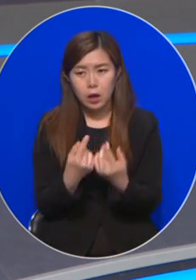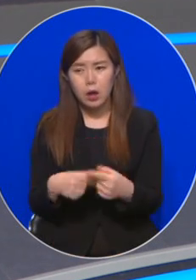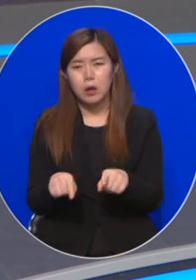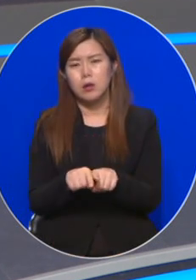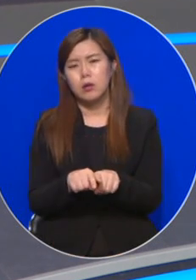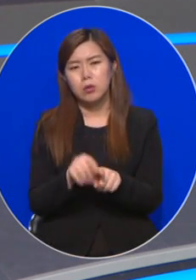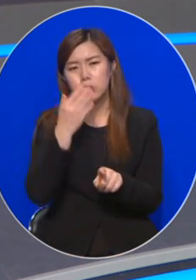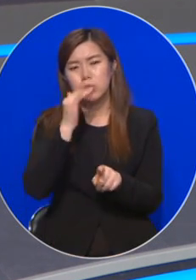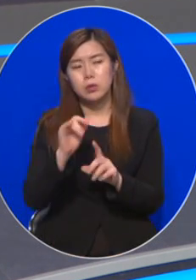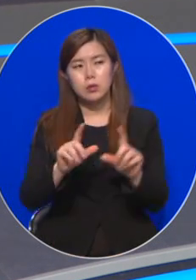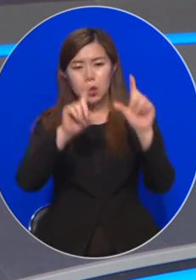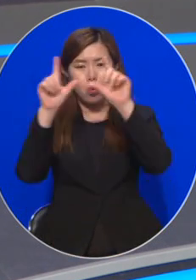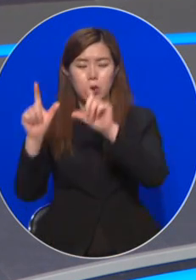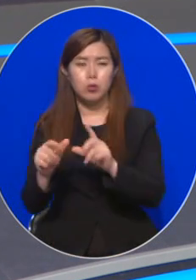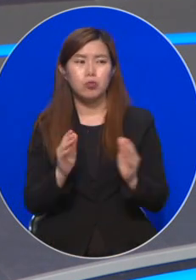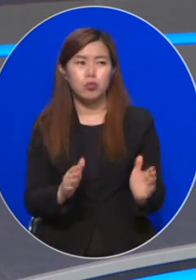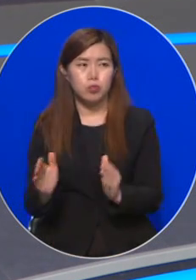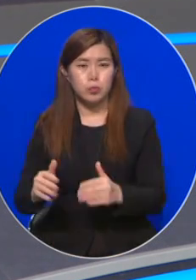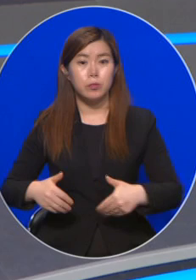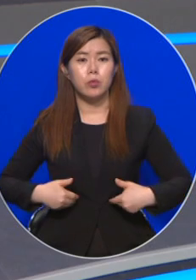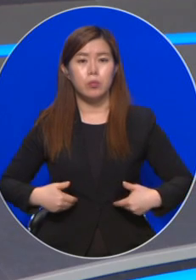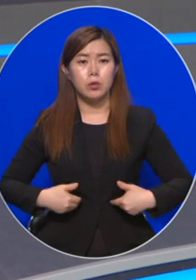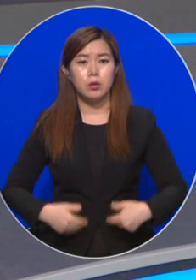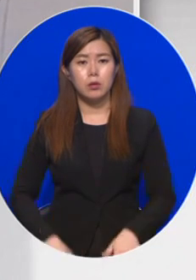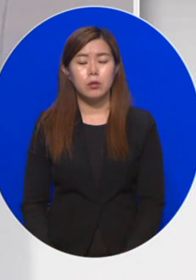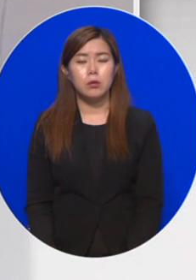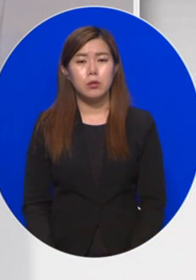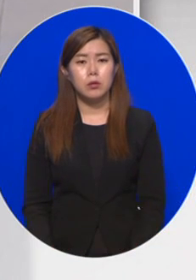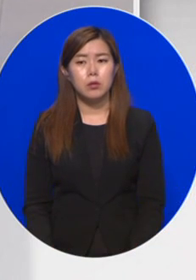코로나 일상을 준비해야 할 때입니다.